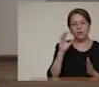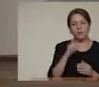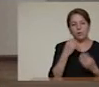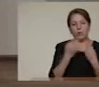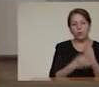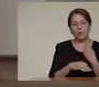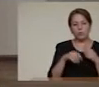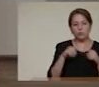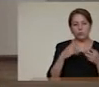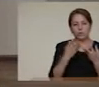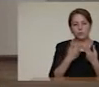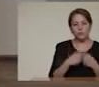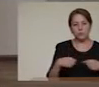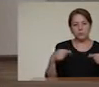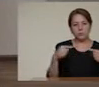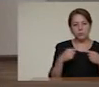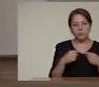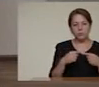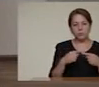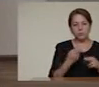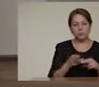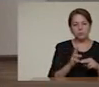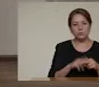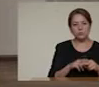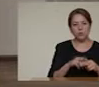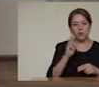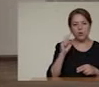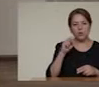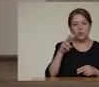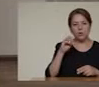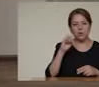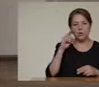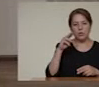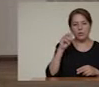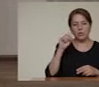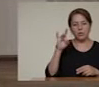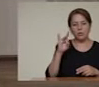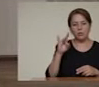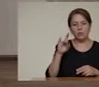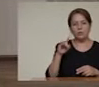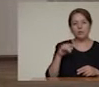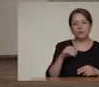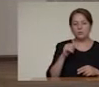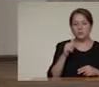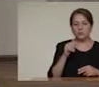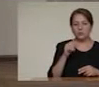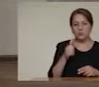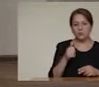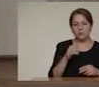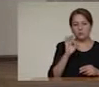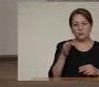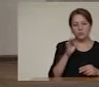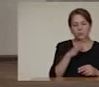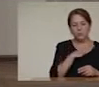shu hisoblarni to'g'rilash orqali kalendar to'g'rilandi va bugungi kunda ham butun